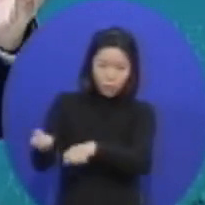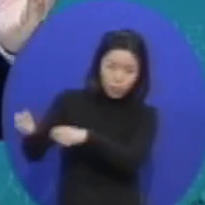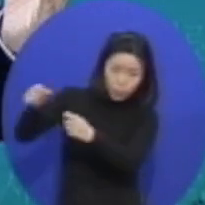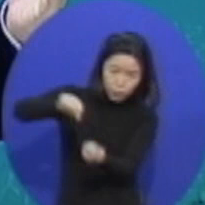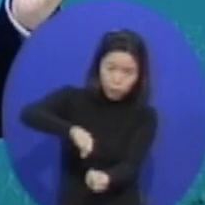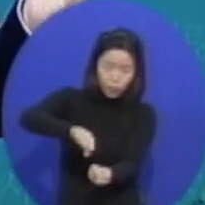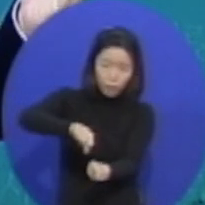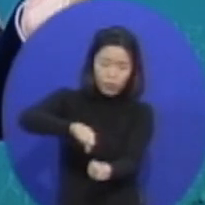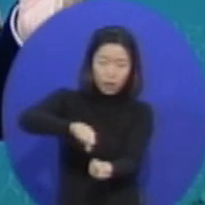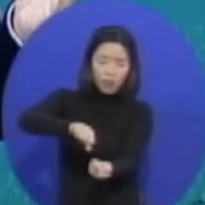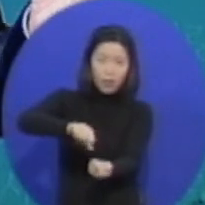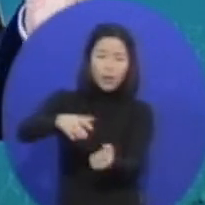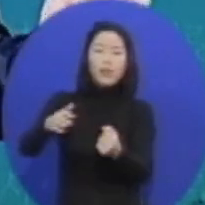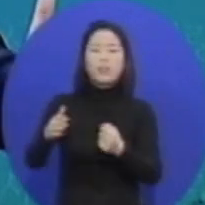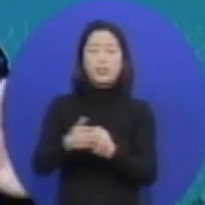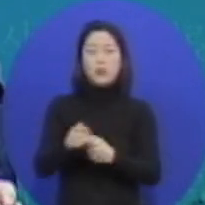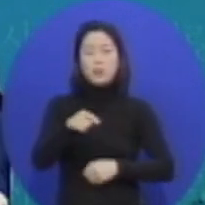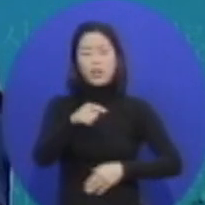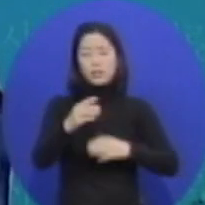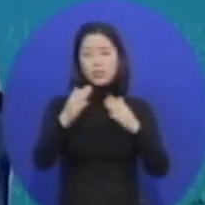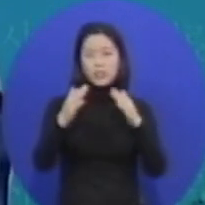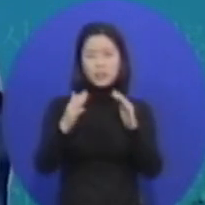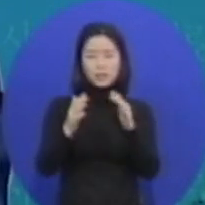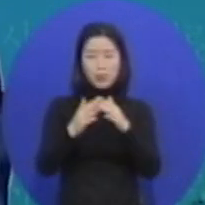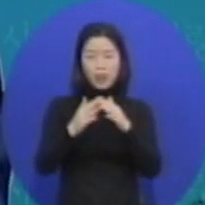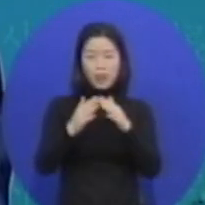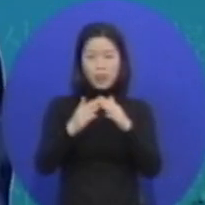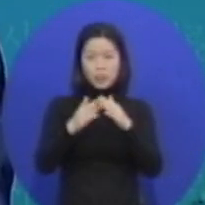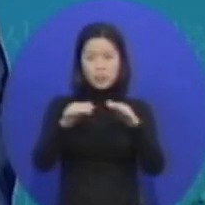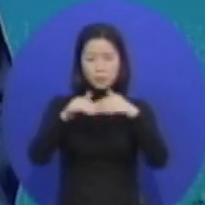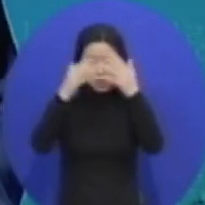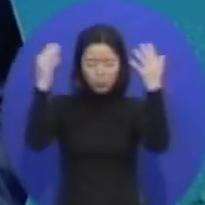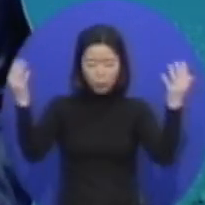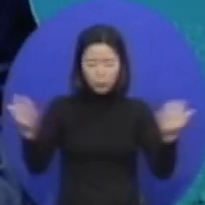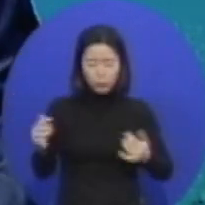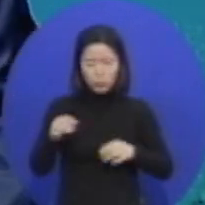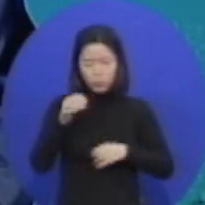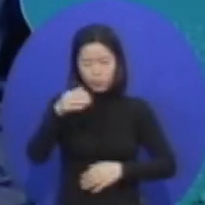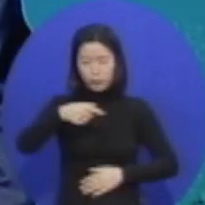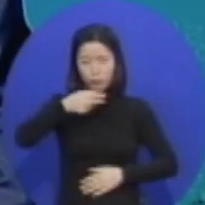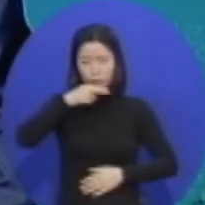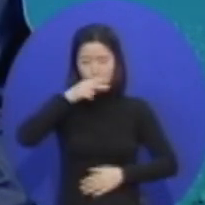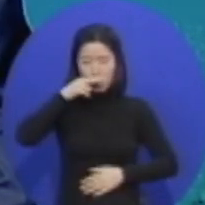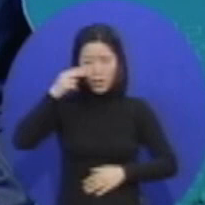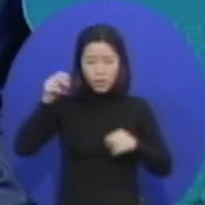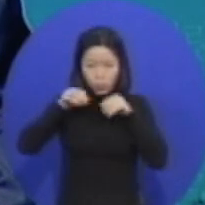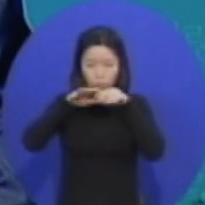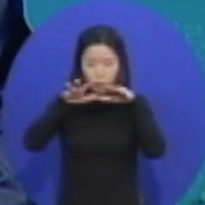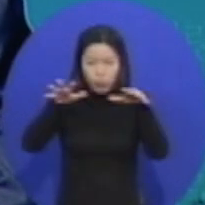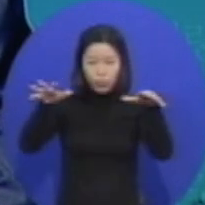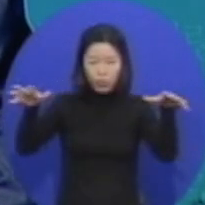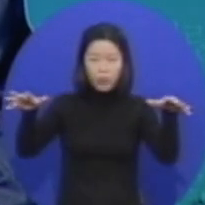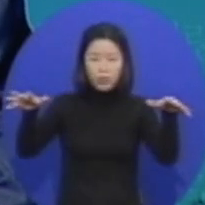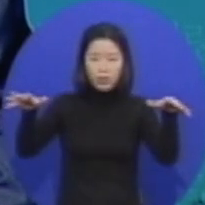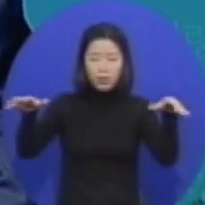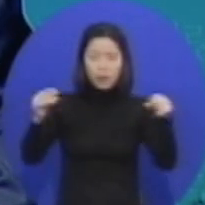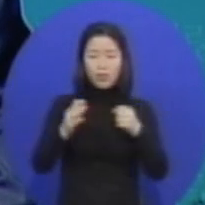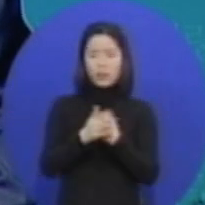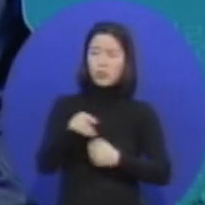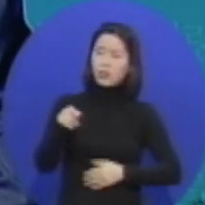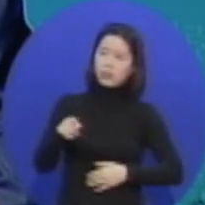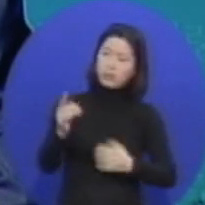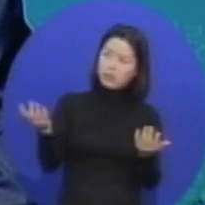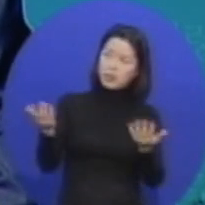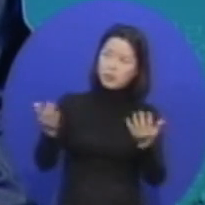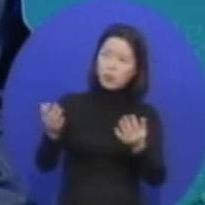집의 향내가 진동을 했겠지요 자 일로 인해서 바리새인 시 보니 너무너무